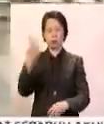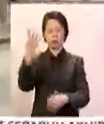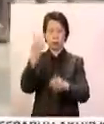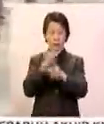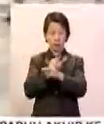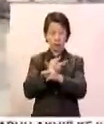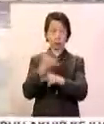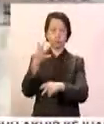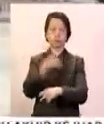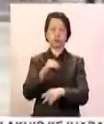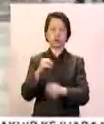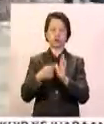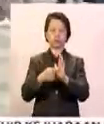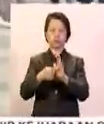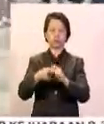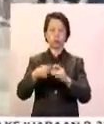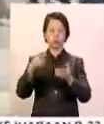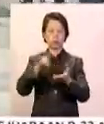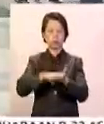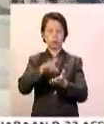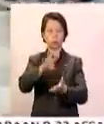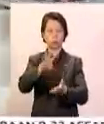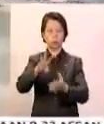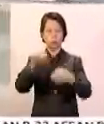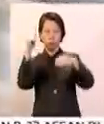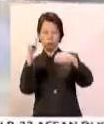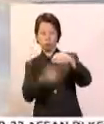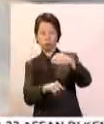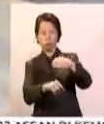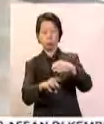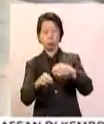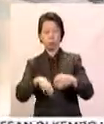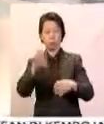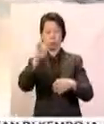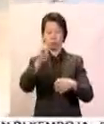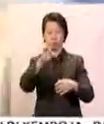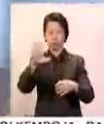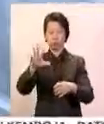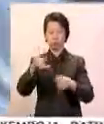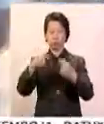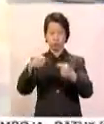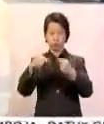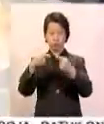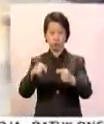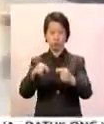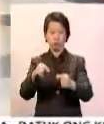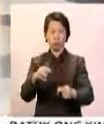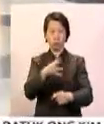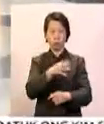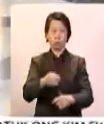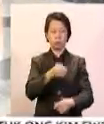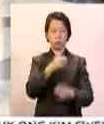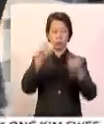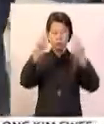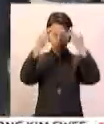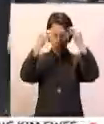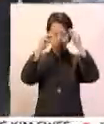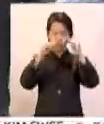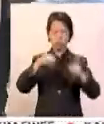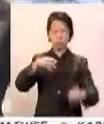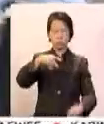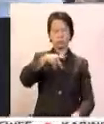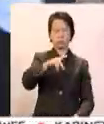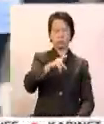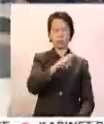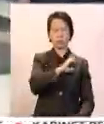musim sekaligus mencatat rekod 44 jaringan gol dalam 75 penampilan. Dalam pada itu, pengurus PDRM Kamaru